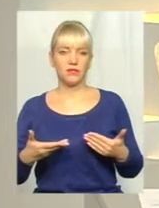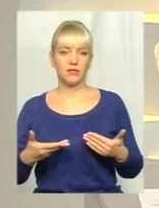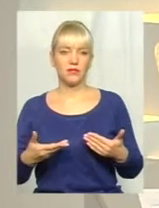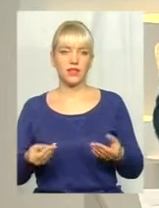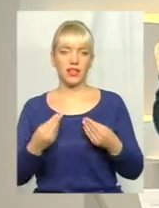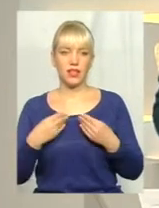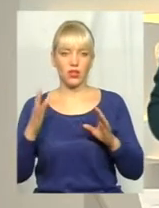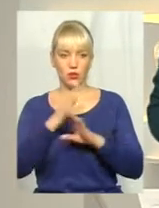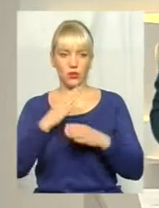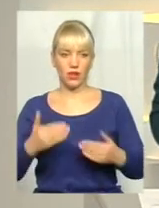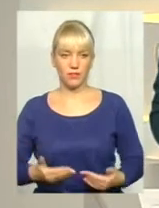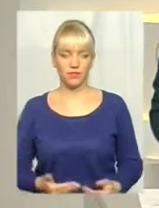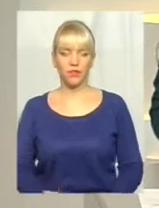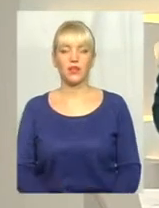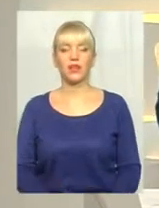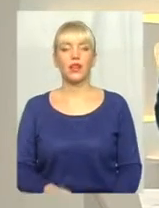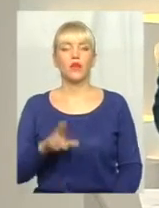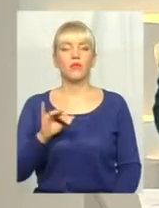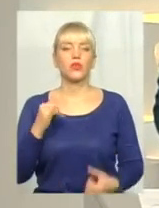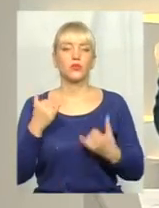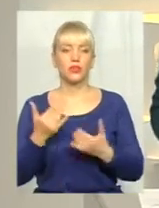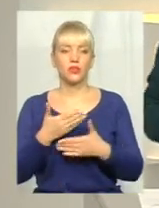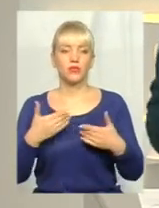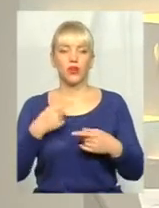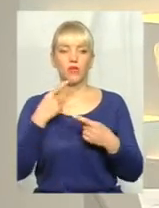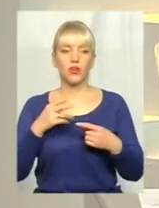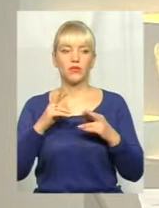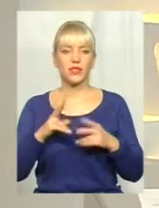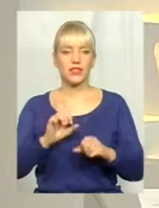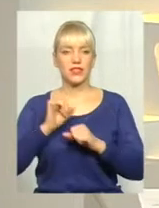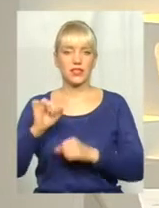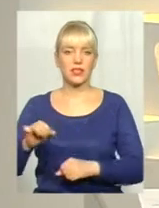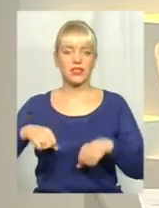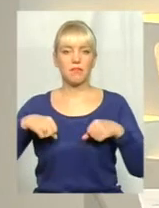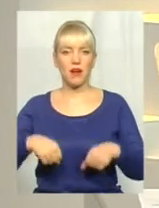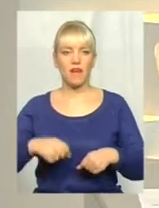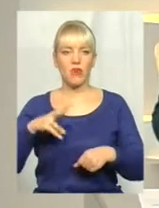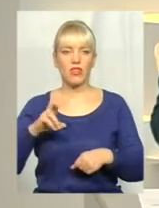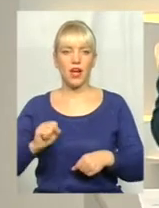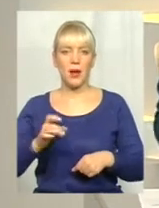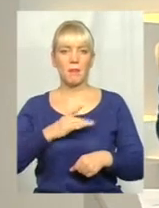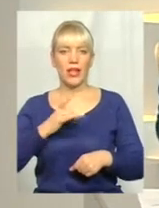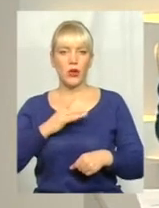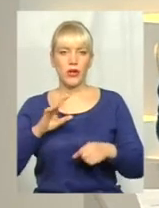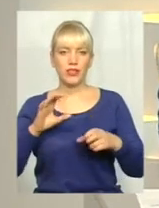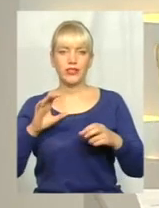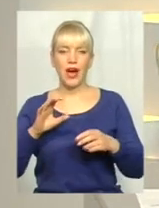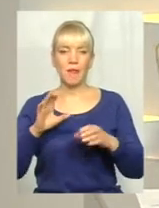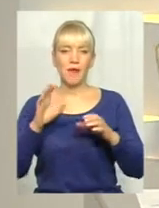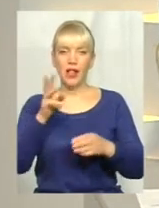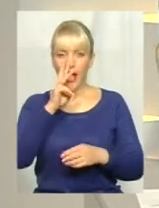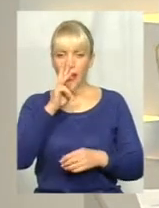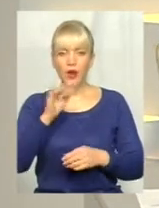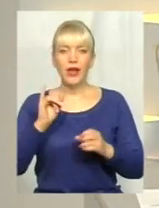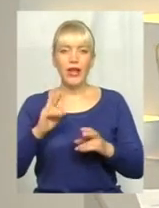кидає доля. Сьогодні говоримо ми про те, як захистити право на білу зарплату та як можна